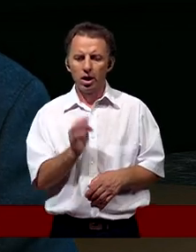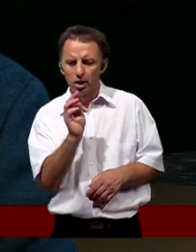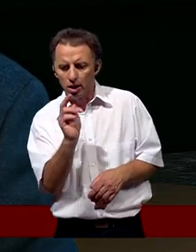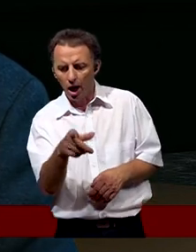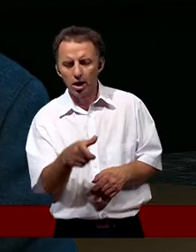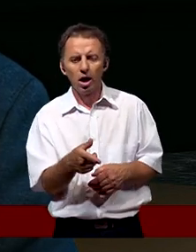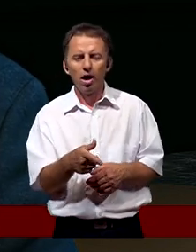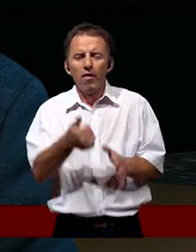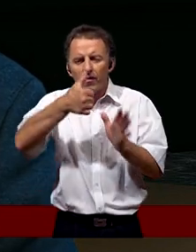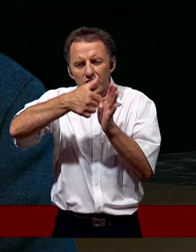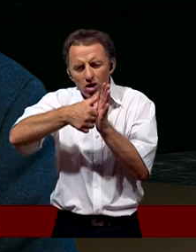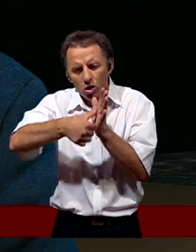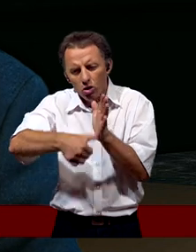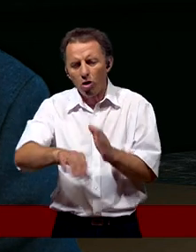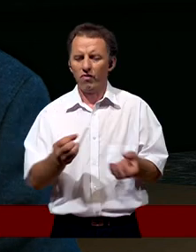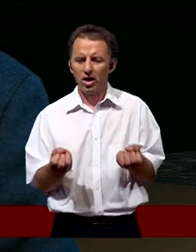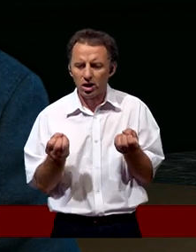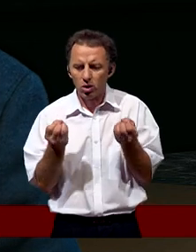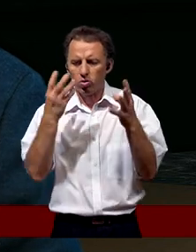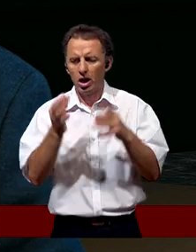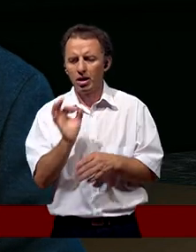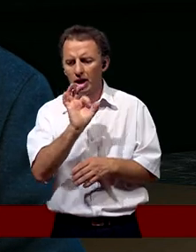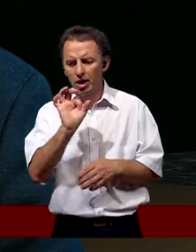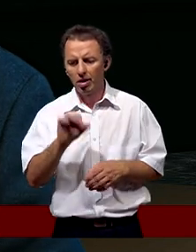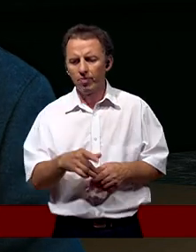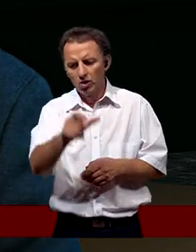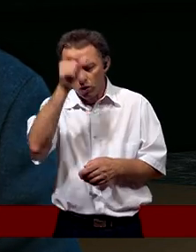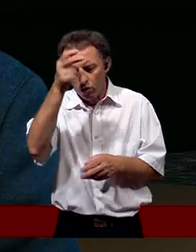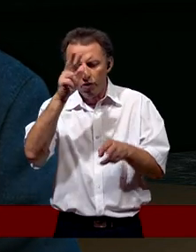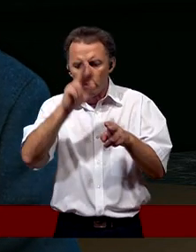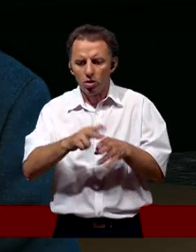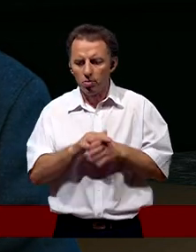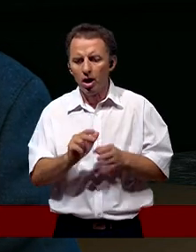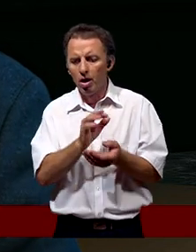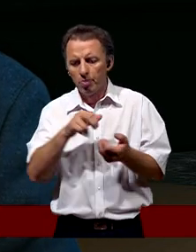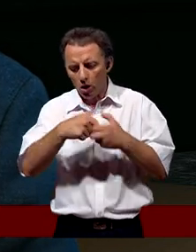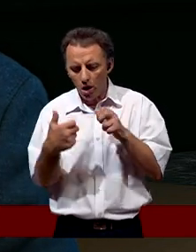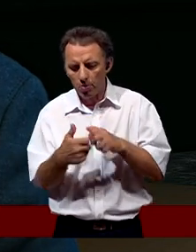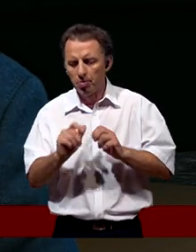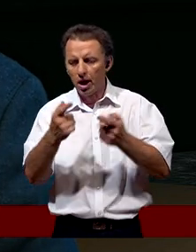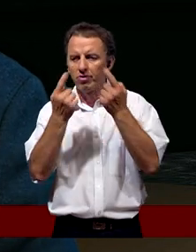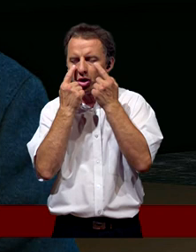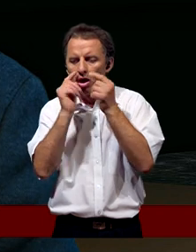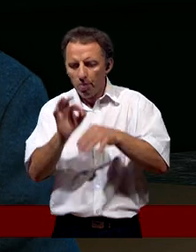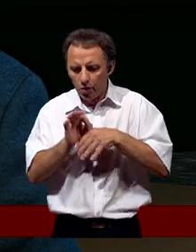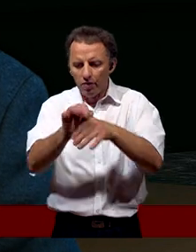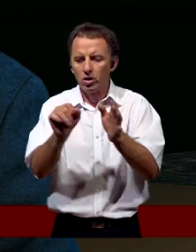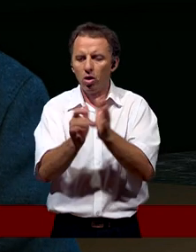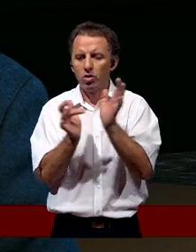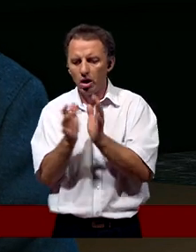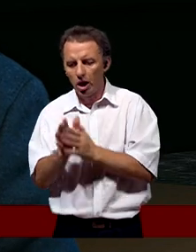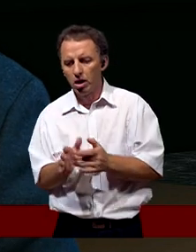może takie spektakularne cuda. Ale zwróćcie uwagę, człowiek, który ma problem ze wzrokiem, jest prowadzony do Jezusa.